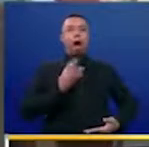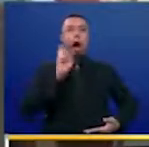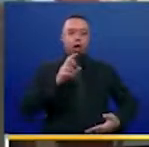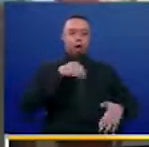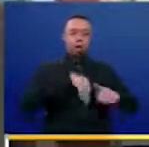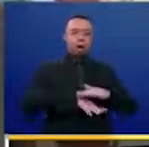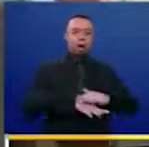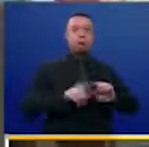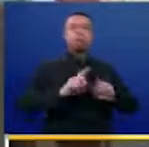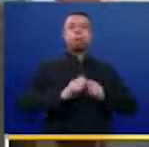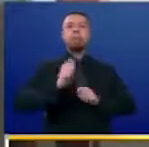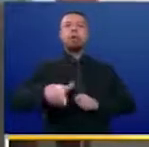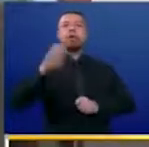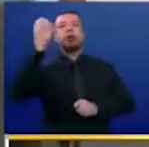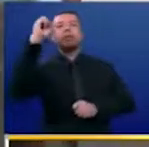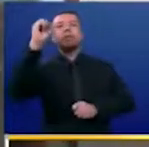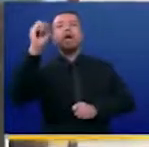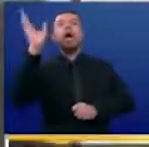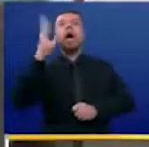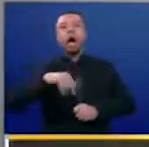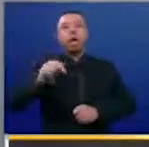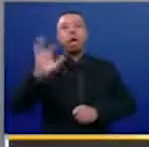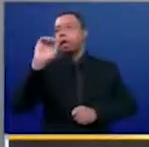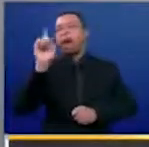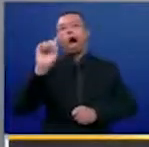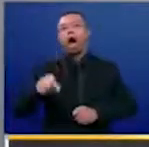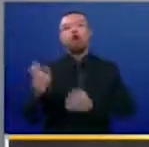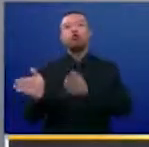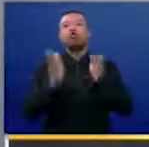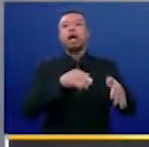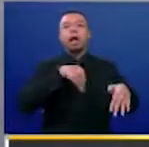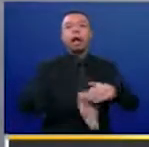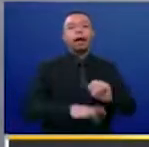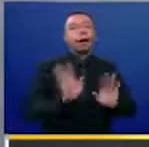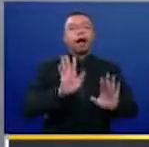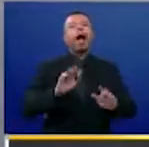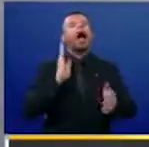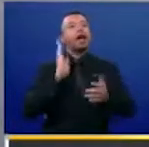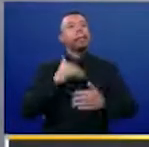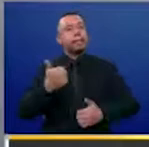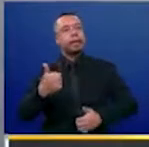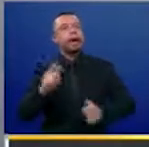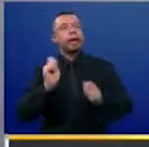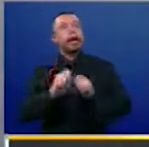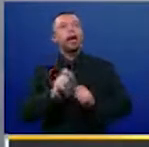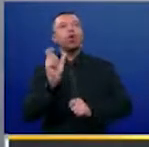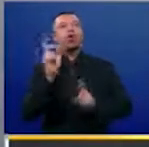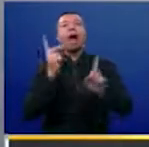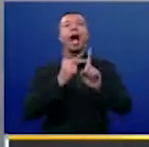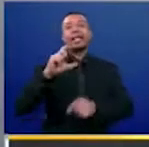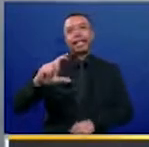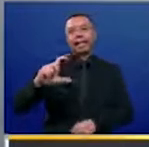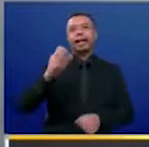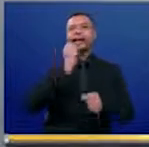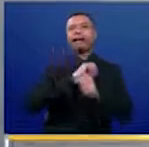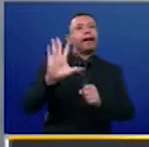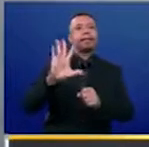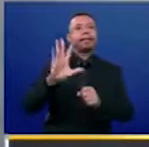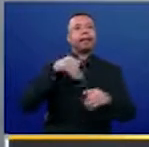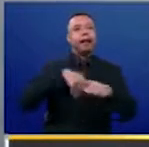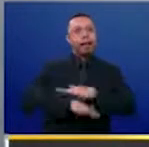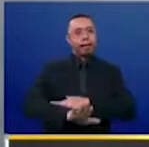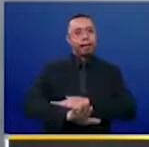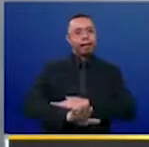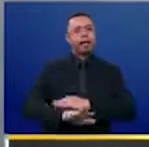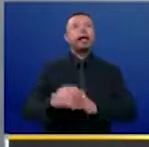dah punya uang hari ini dia nggak perlu menunda ke kelahirannya dia bisa memakai uh AC dan itu gratis biayanya